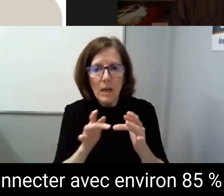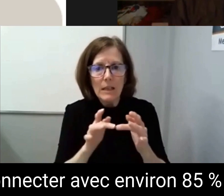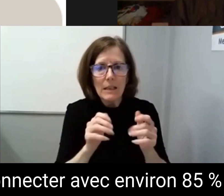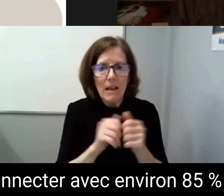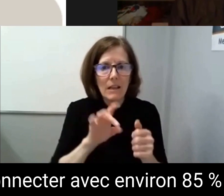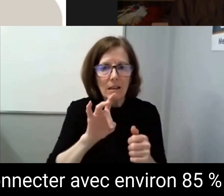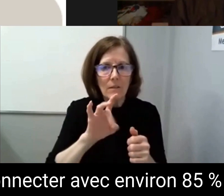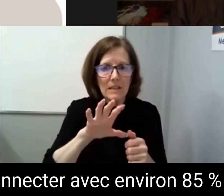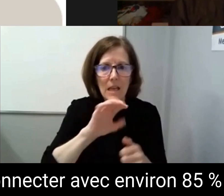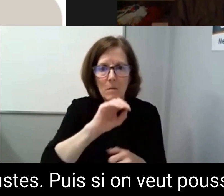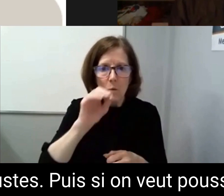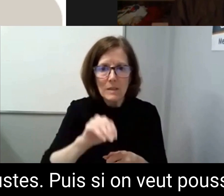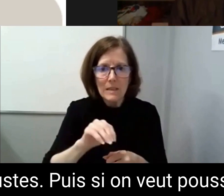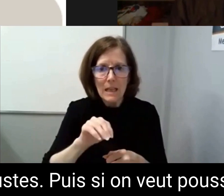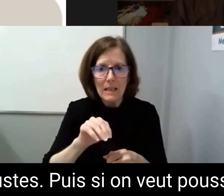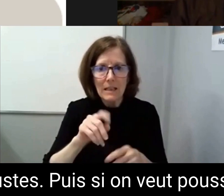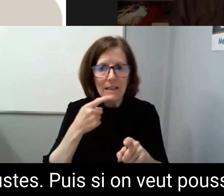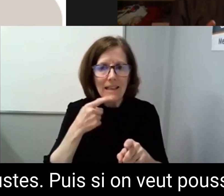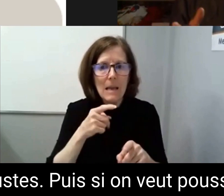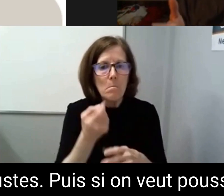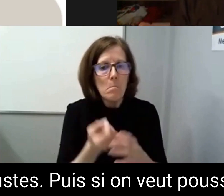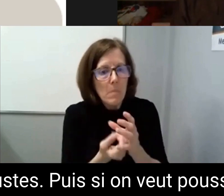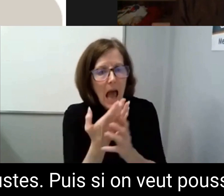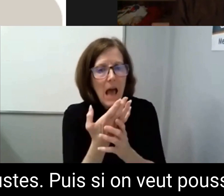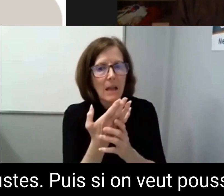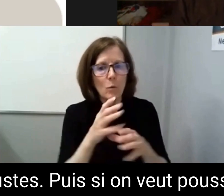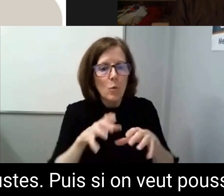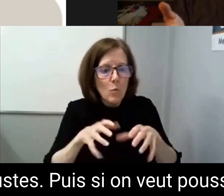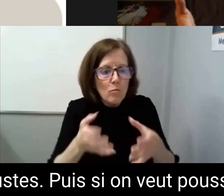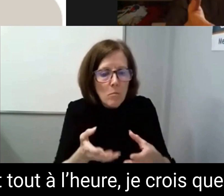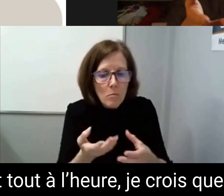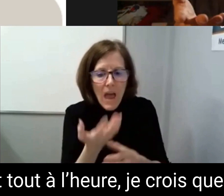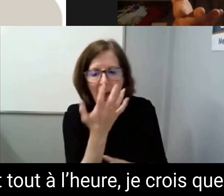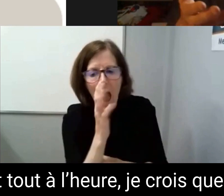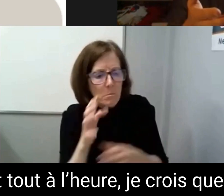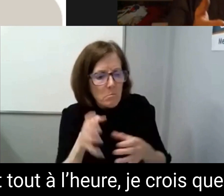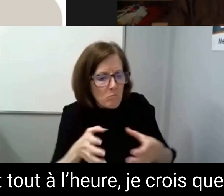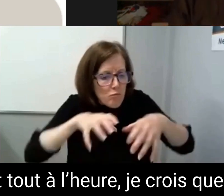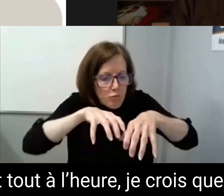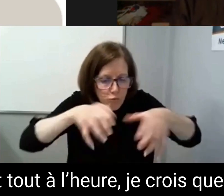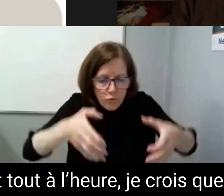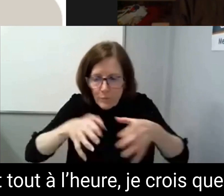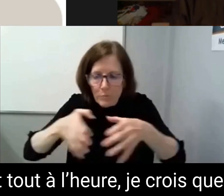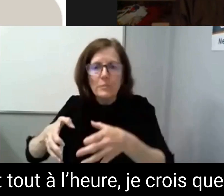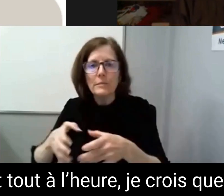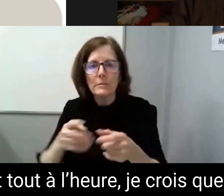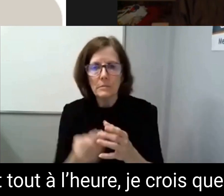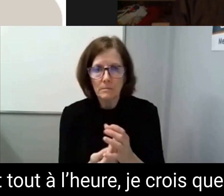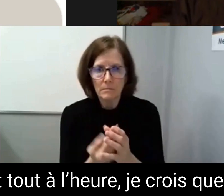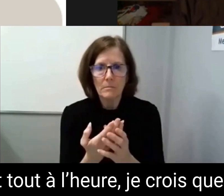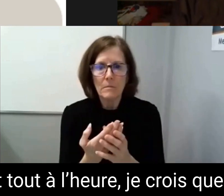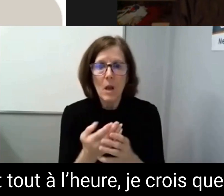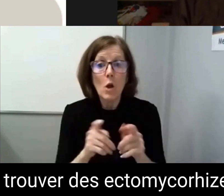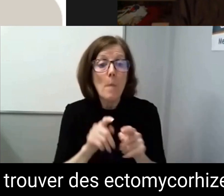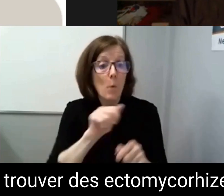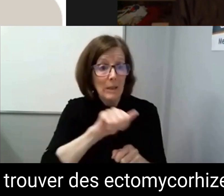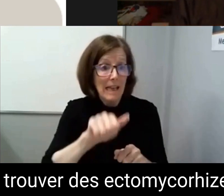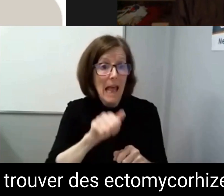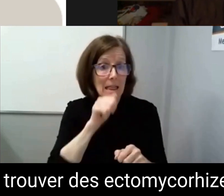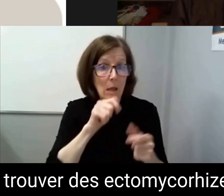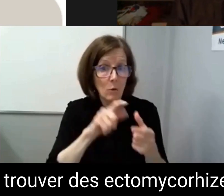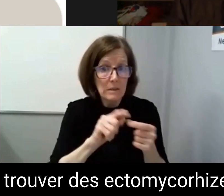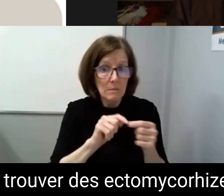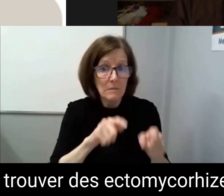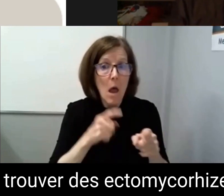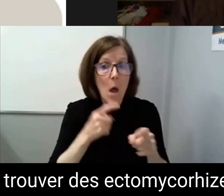85% là, des plantes et des arbustes. Puis si on veut pousser l'audace, comme on parlait tout à l'heure, là, je crois que c'était Andréane, on peut aussi trouver